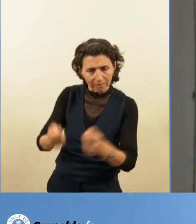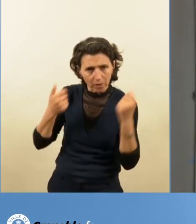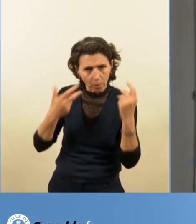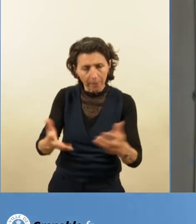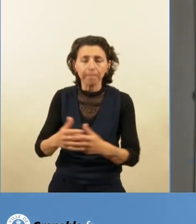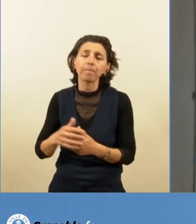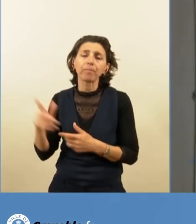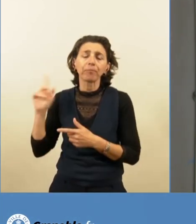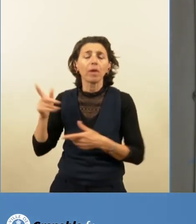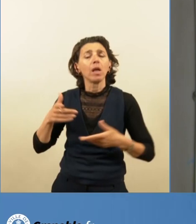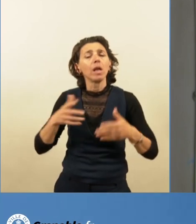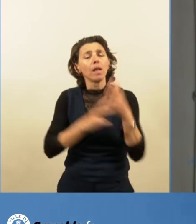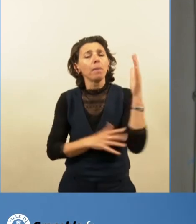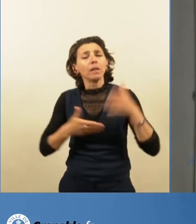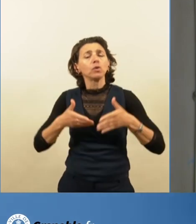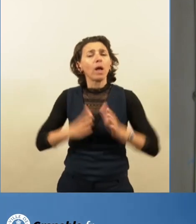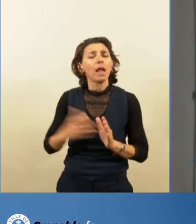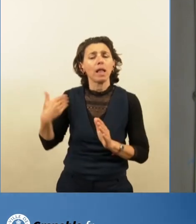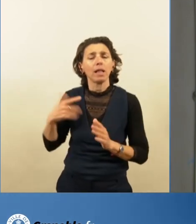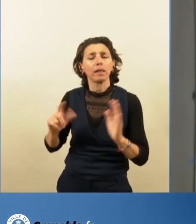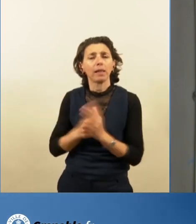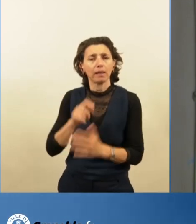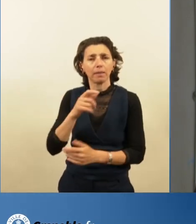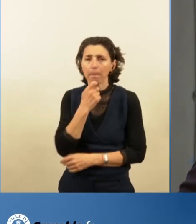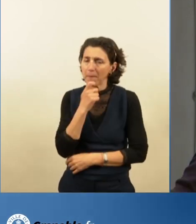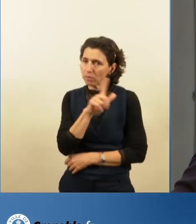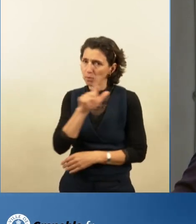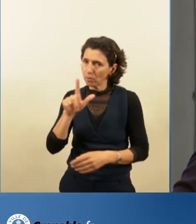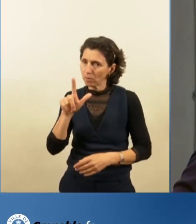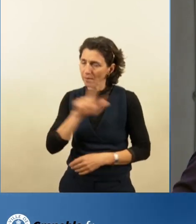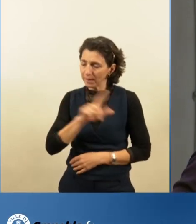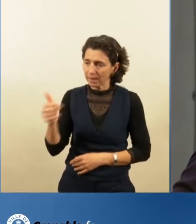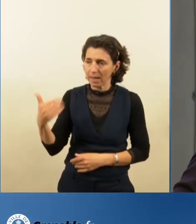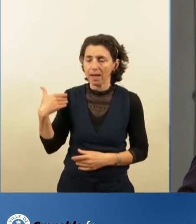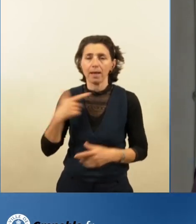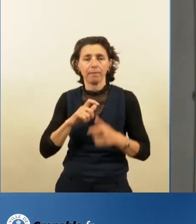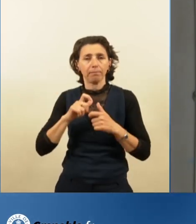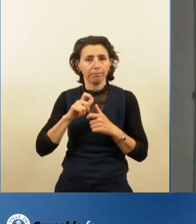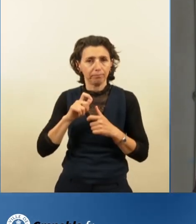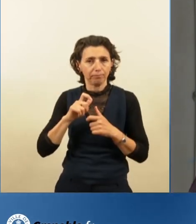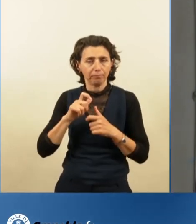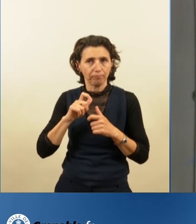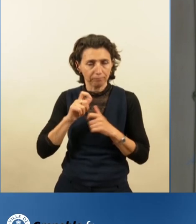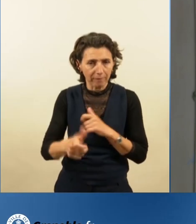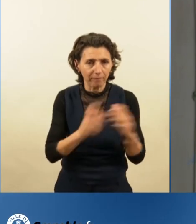en mars 2021 le manquement 45